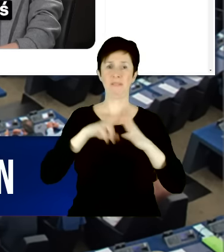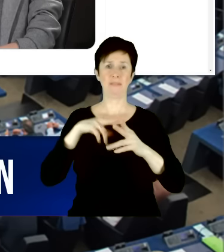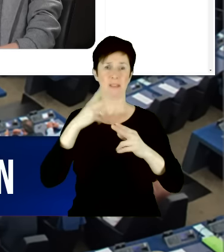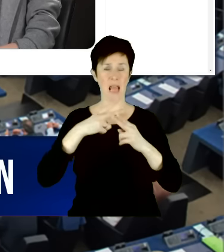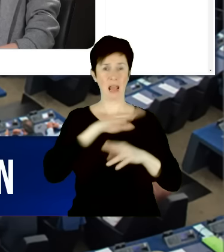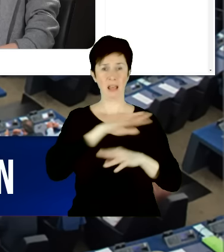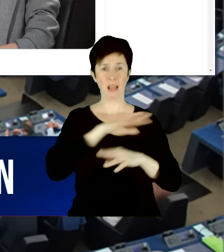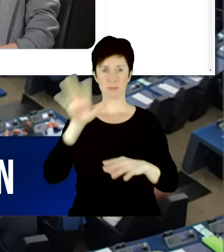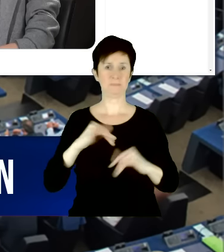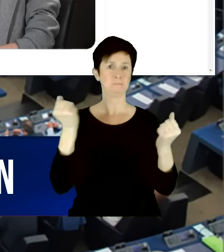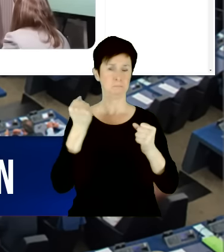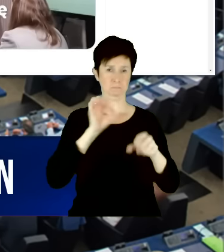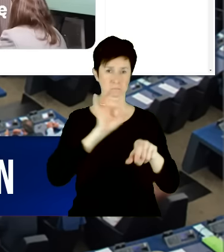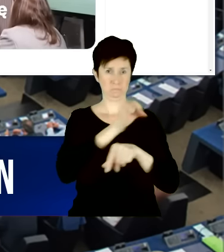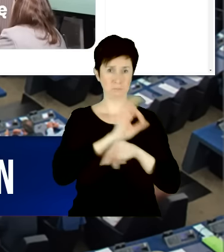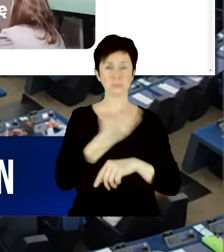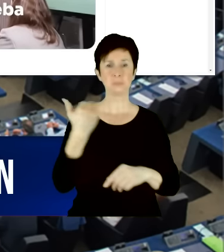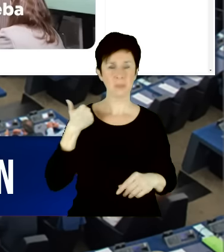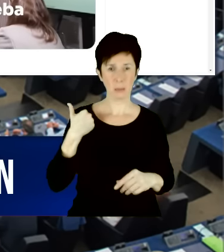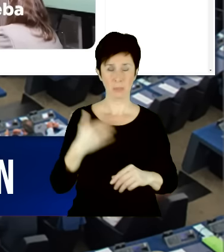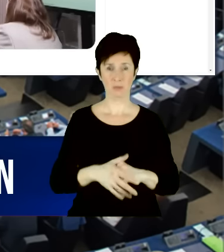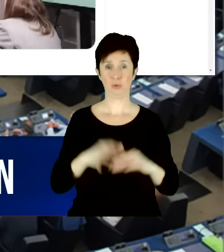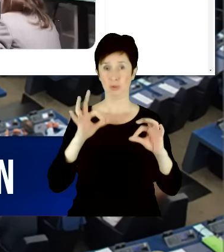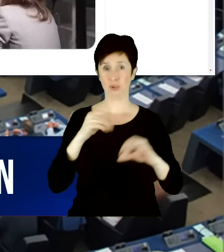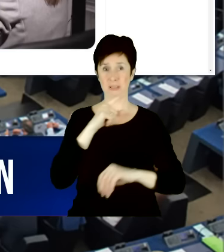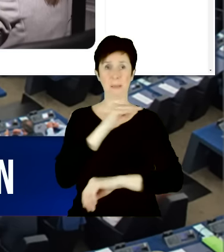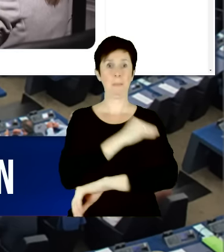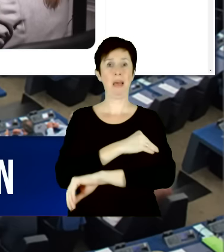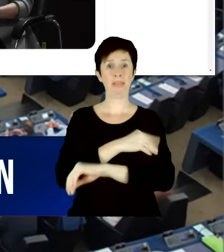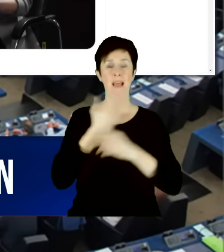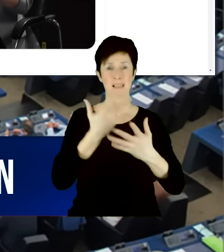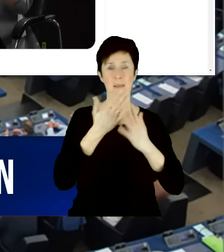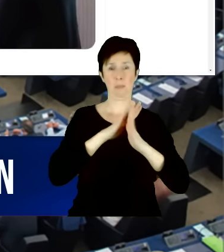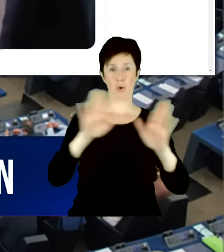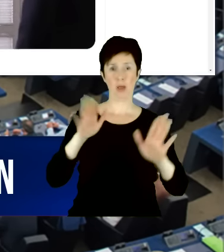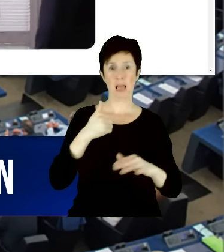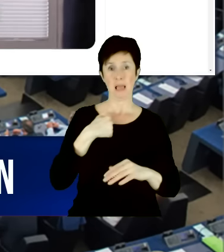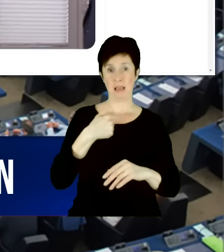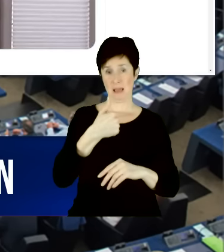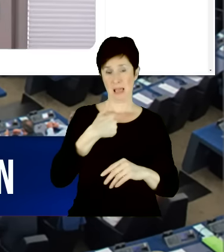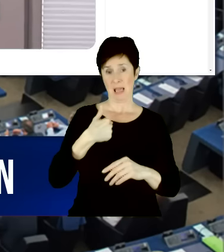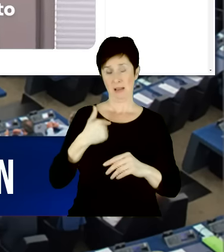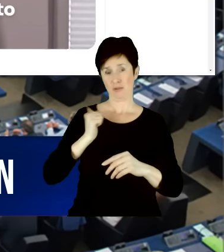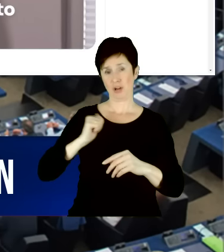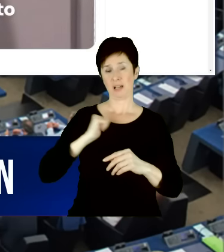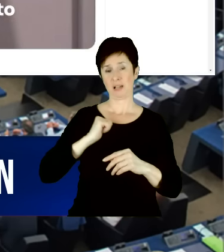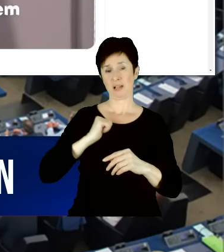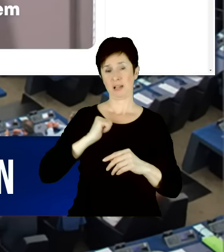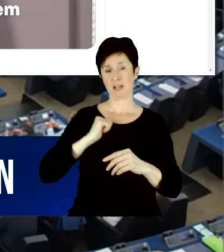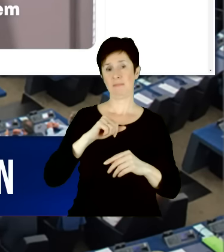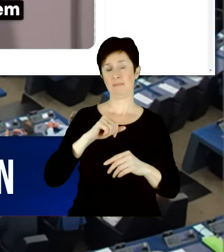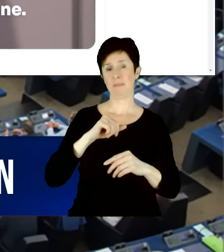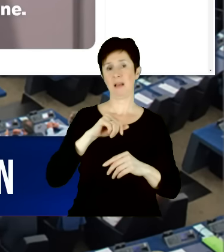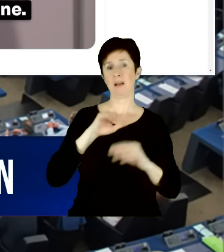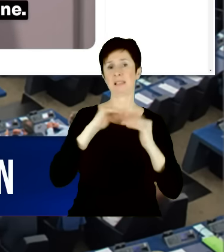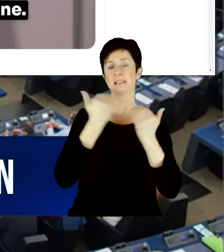ilości migrantów. I oni dzisiaj w tym materiale próbują przedstawić, oni próbują, mam proces sądowy za to, prawda, Parlament Europejski ściągnął mi immunitet, ponieważ oni